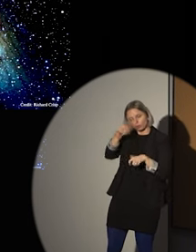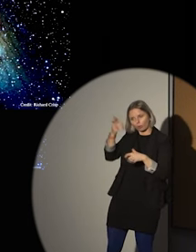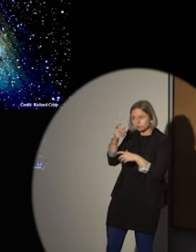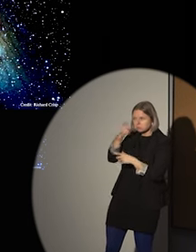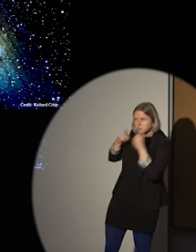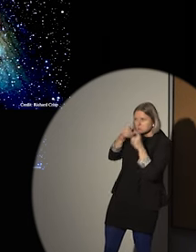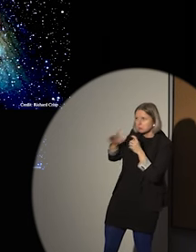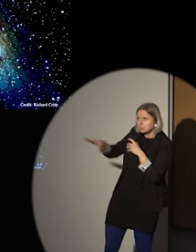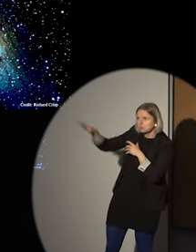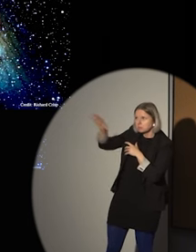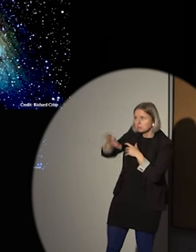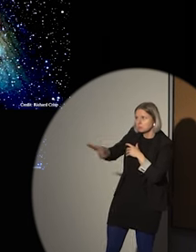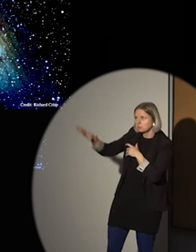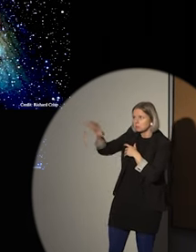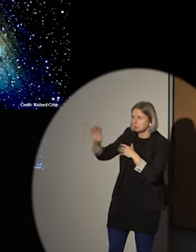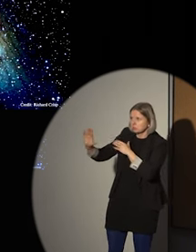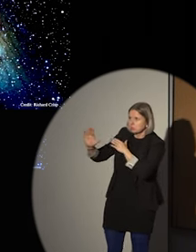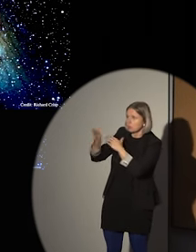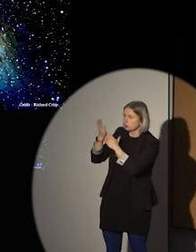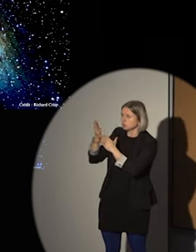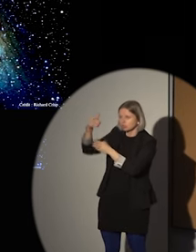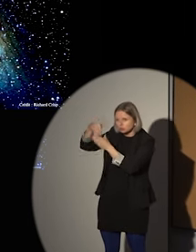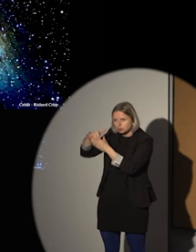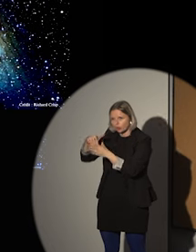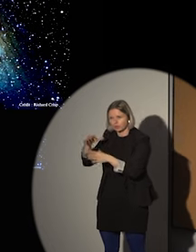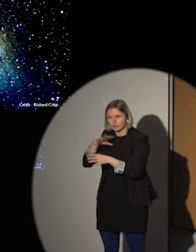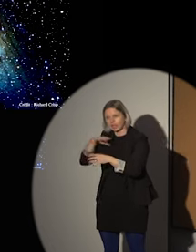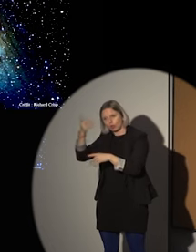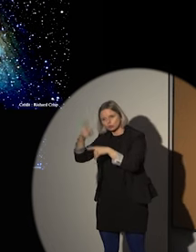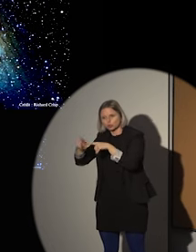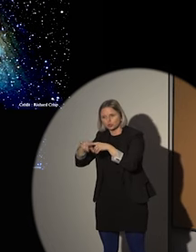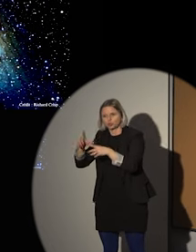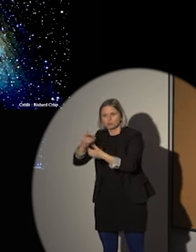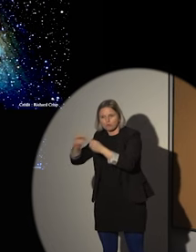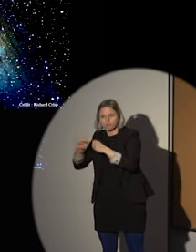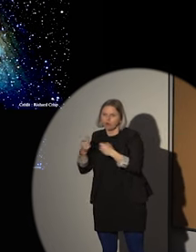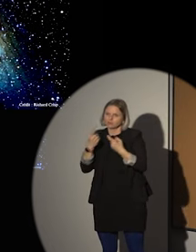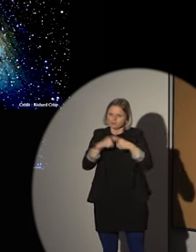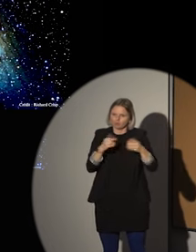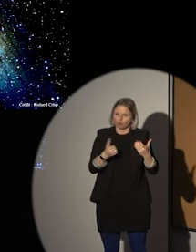qui n'avait absolument rien à voir avec la Voie lactée. Bah, du coup,